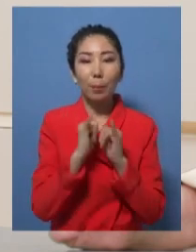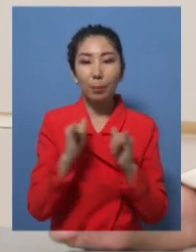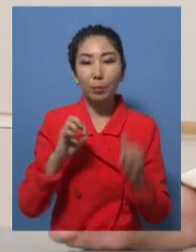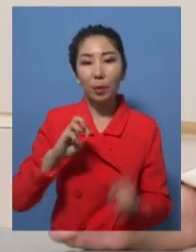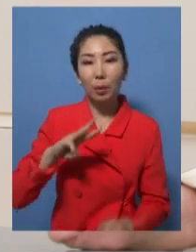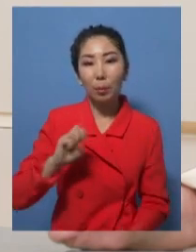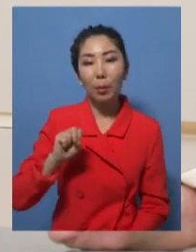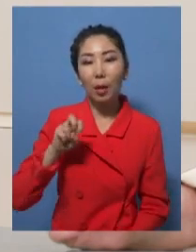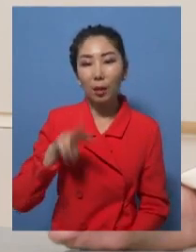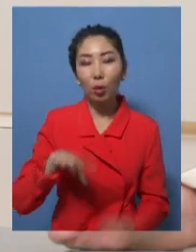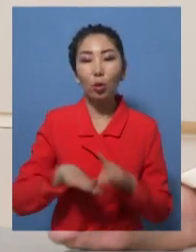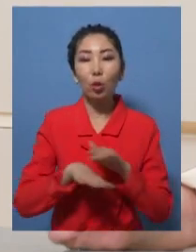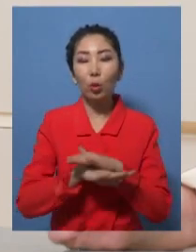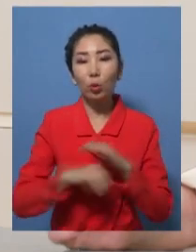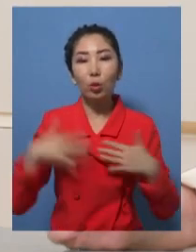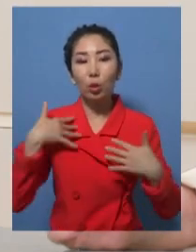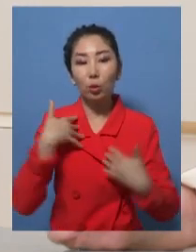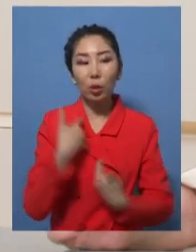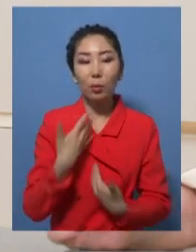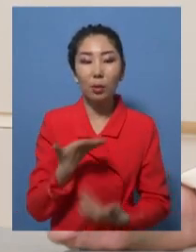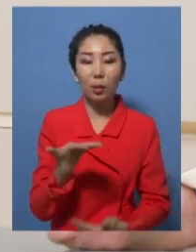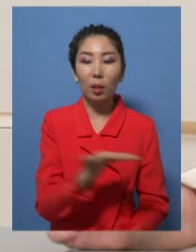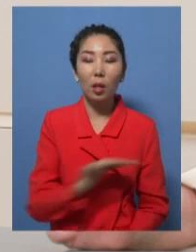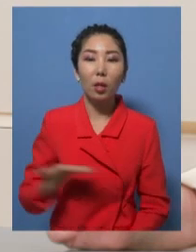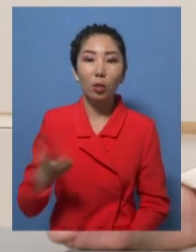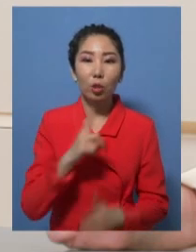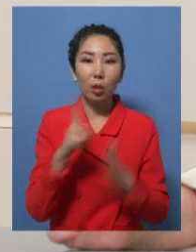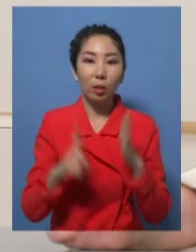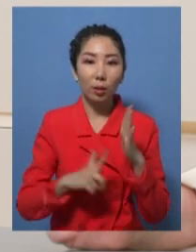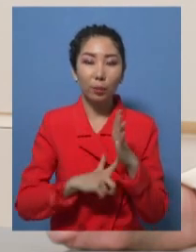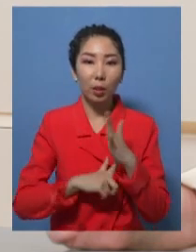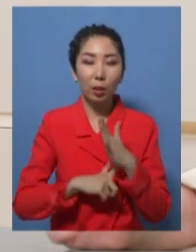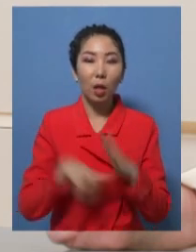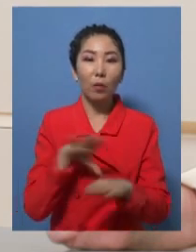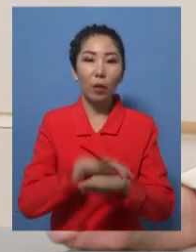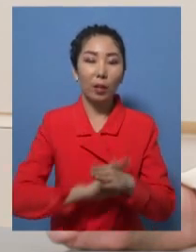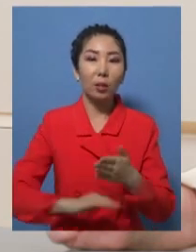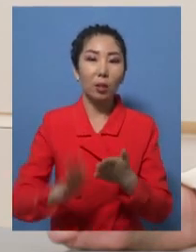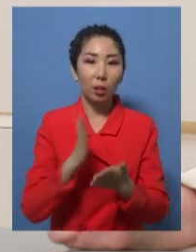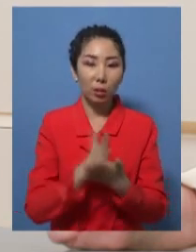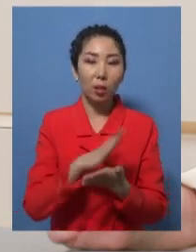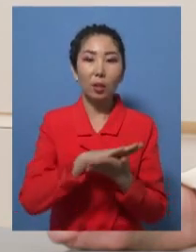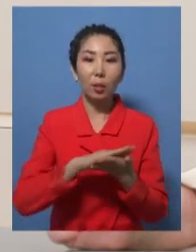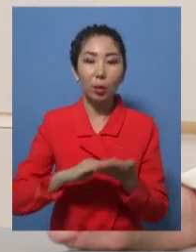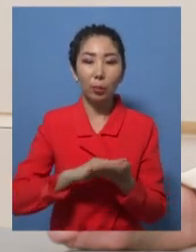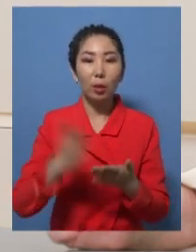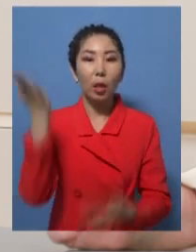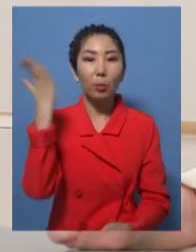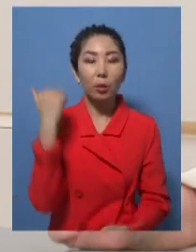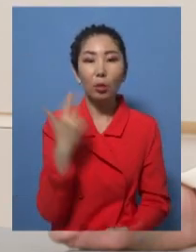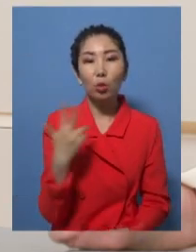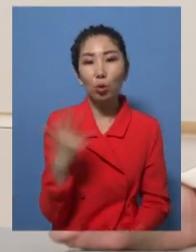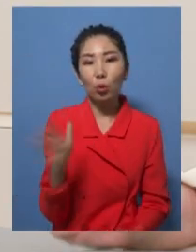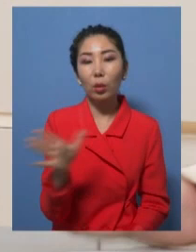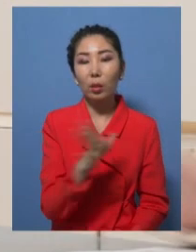қылмыстары. Мал ұрлығы қылмысы өкінішке орай бізде биыл 7 дерек тіркелді, былтыр 3 болатын.